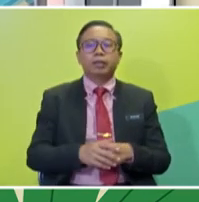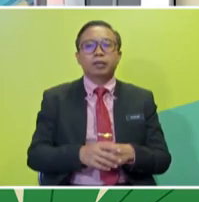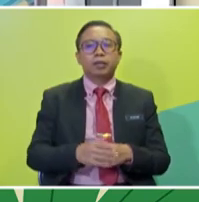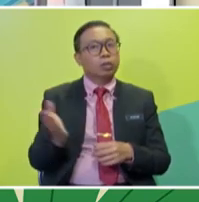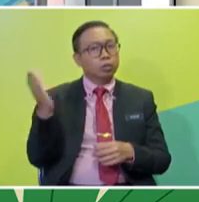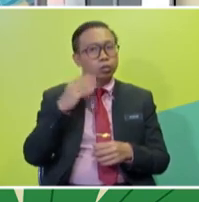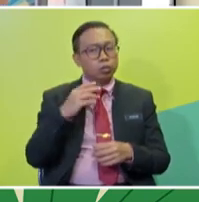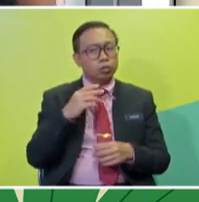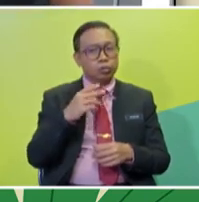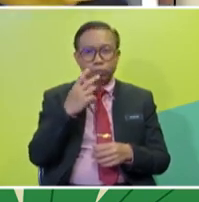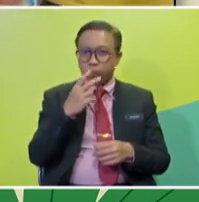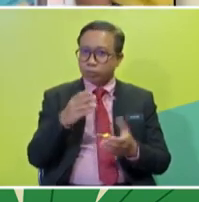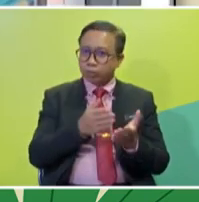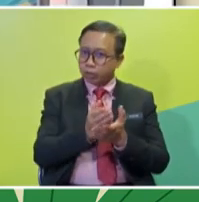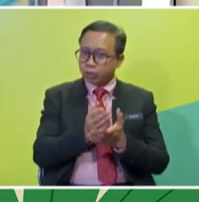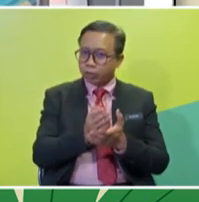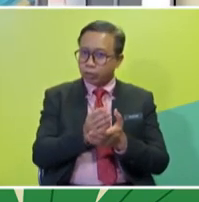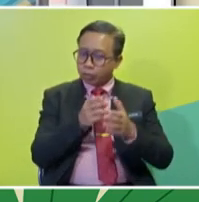sekarang kita menaruh